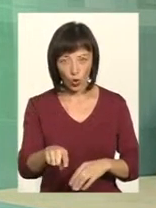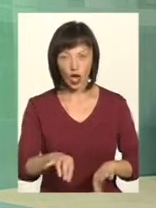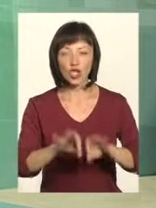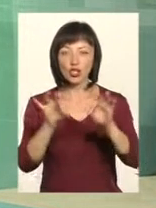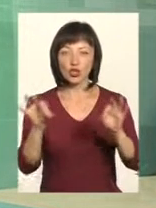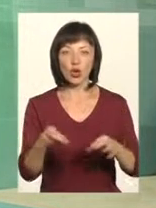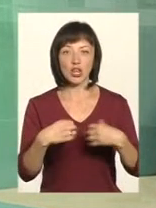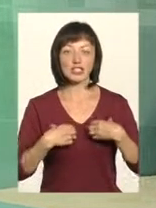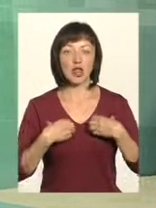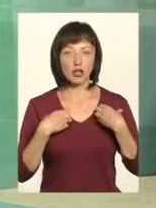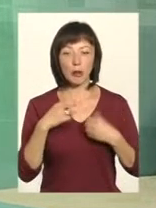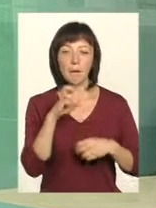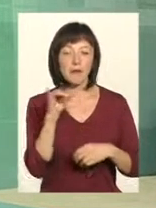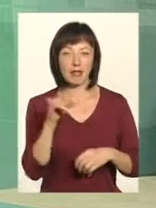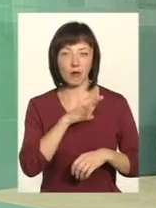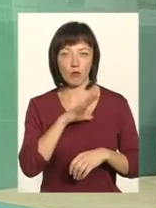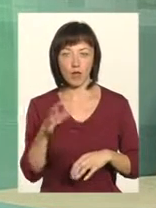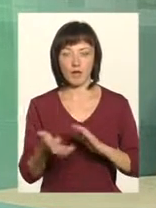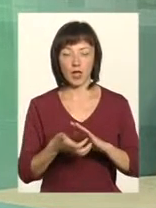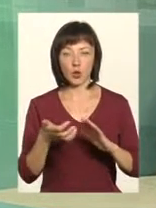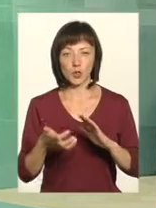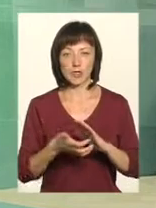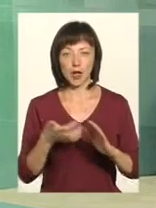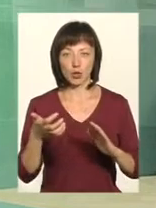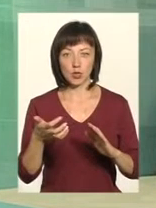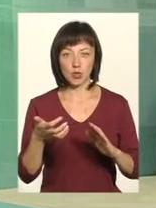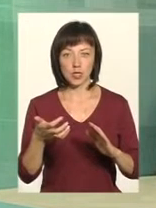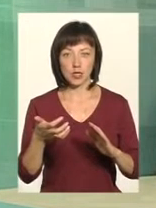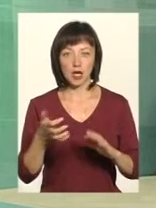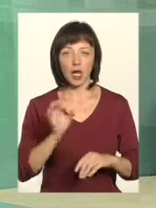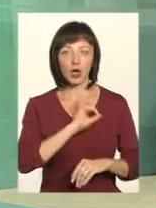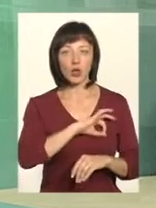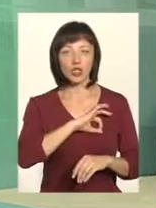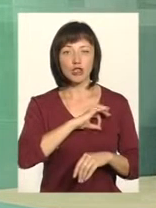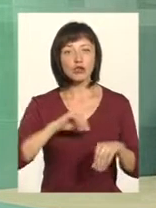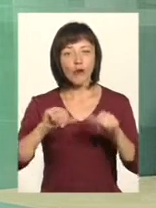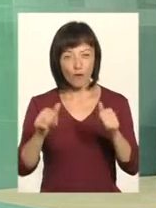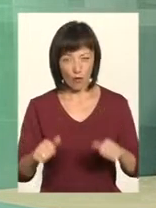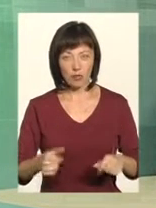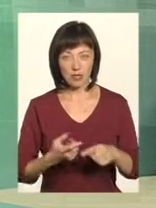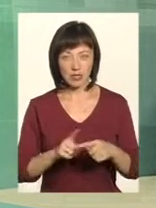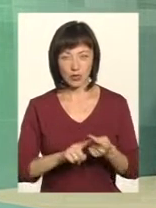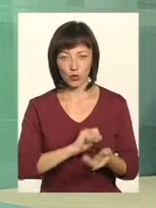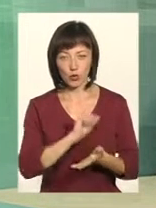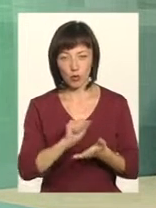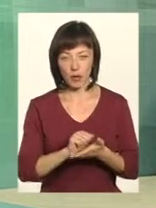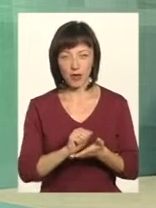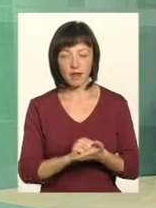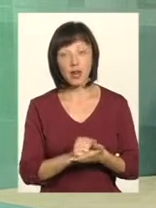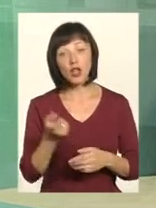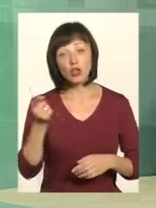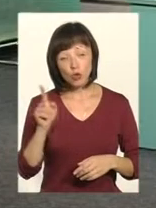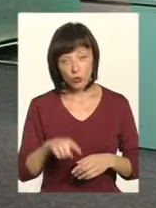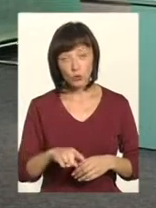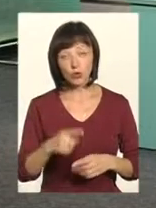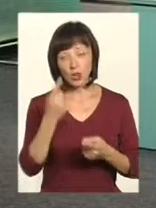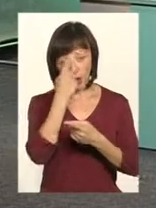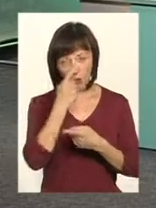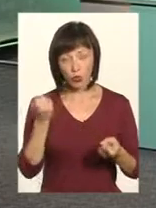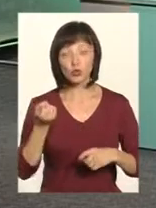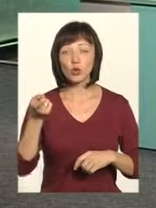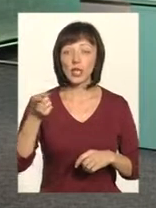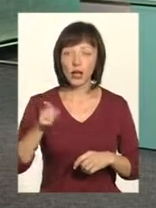нічого страшного не було би в тому, в недостатності юридичного оформлення цих домовленостей. Тому, знову ж таки, наголошую на